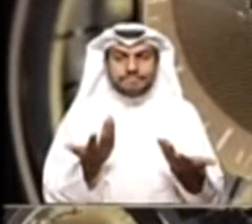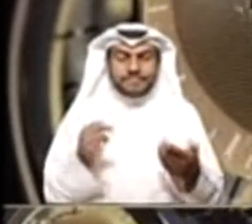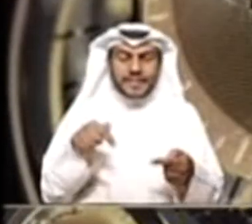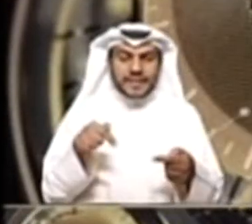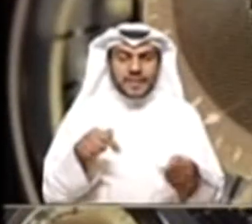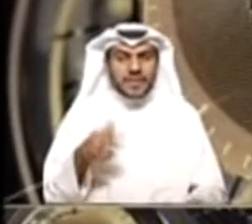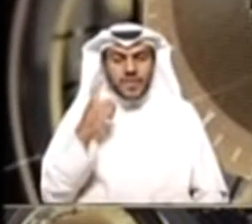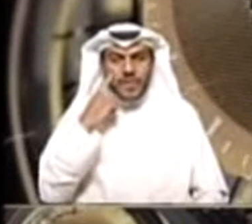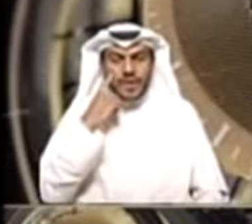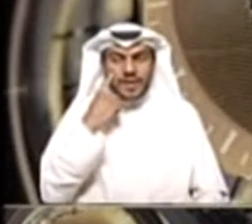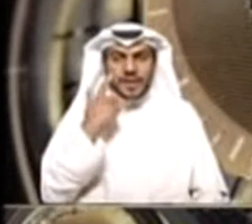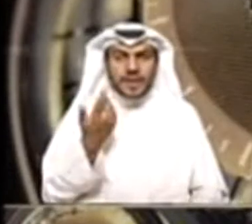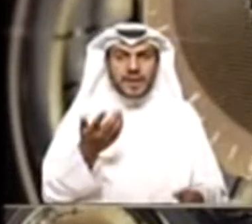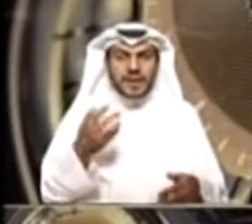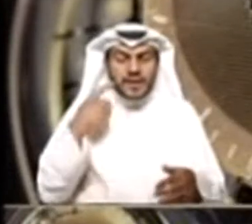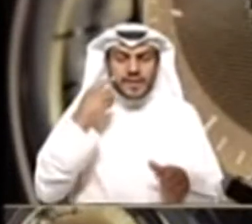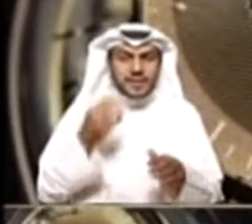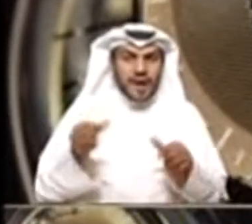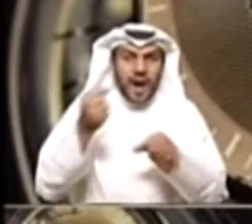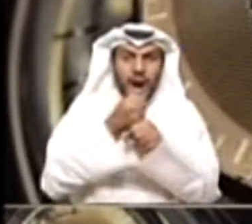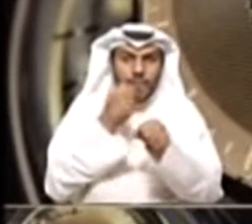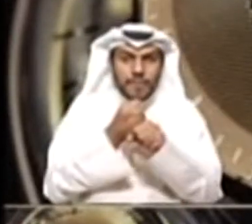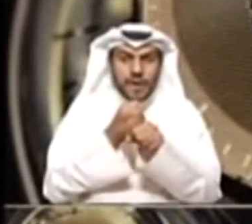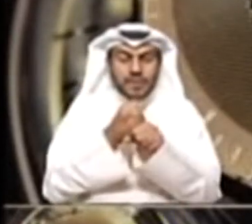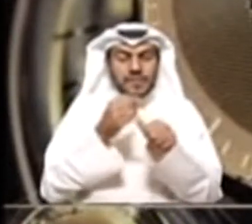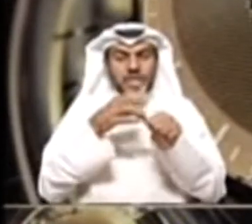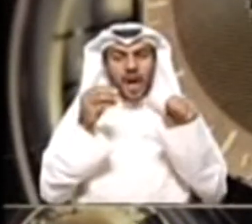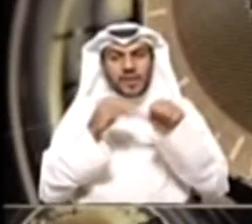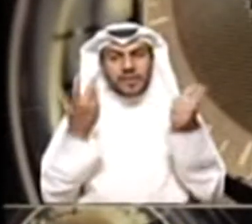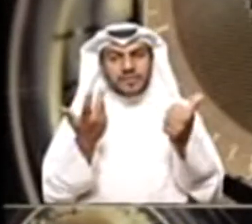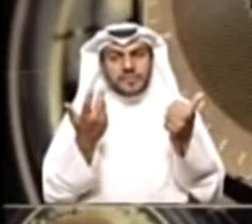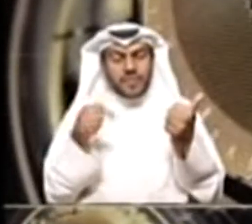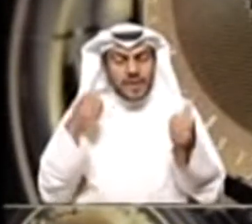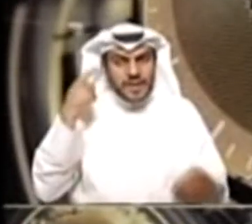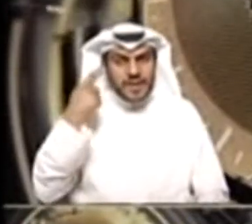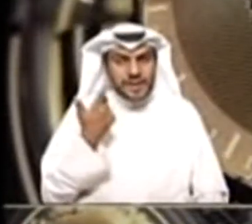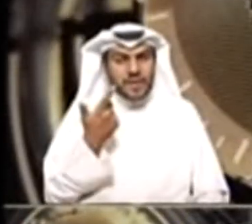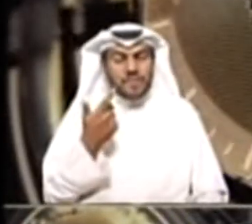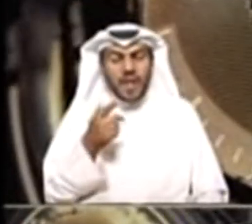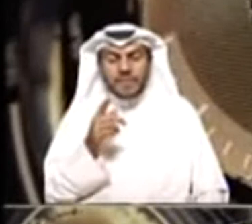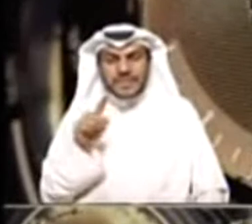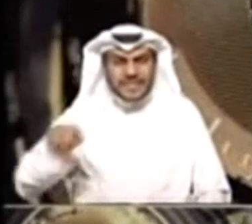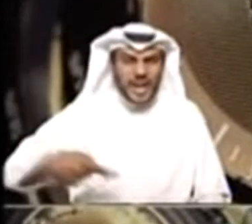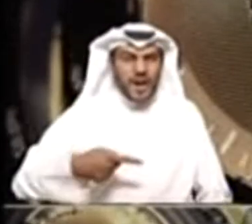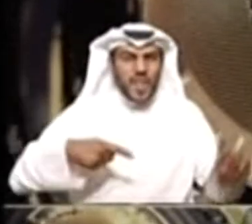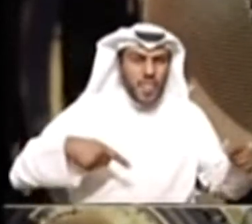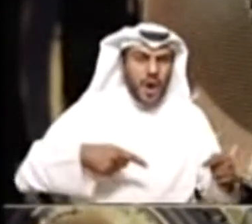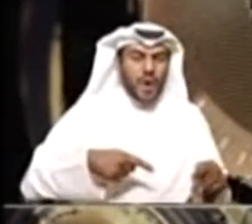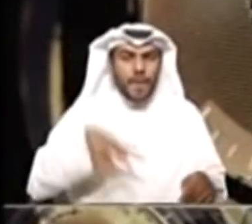دائما على ضرورة الالتزام في إطاره بعدم التدخل في الشؤون الداخلية